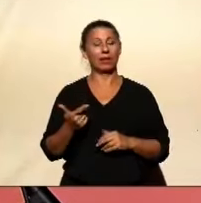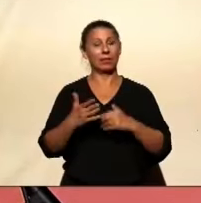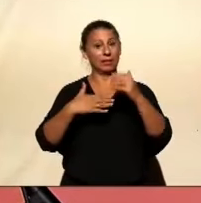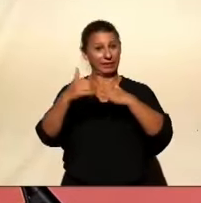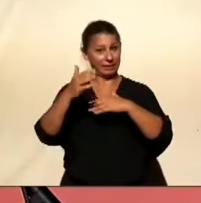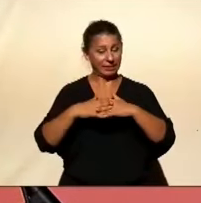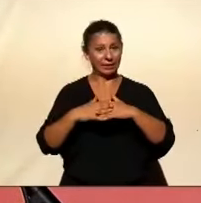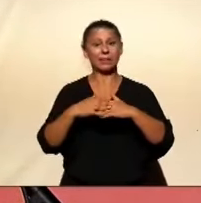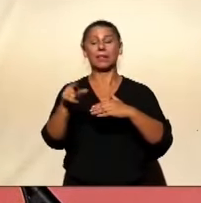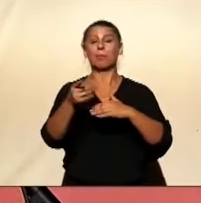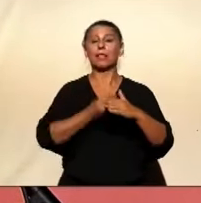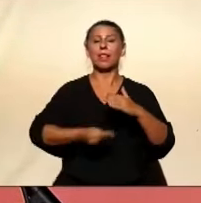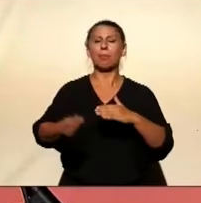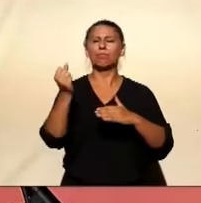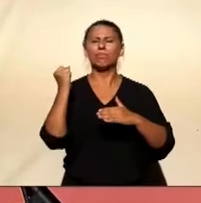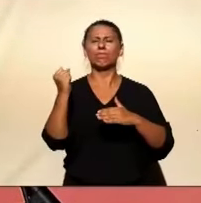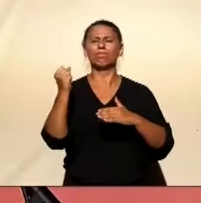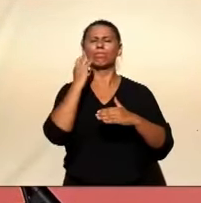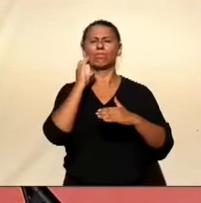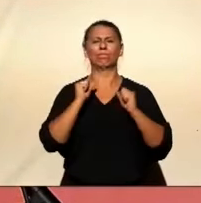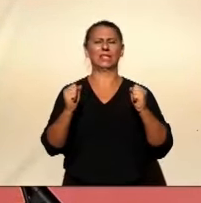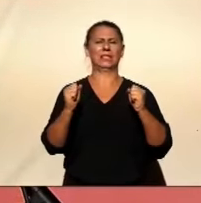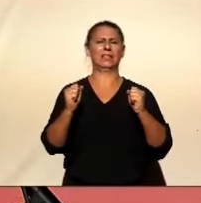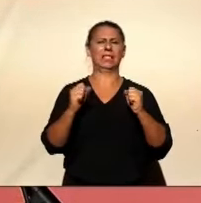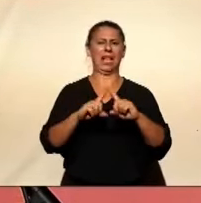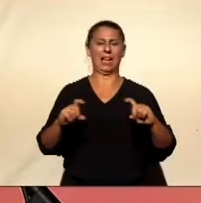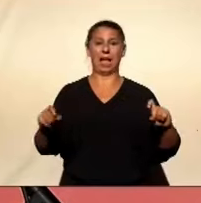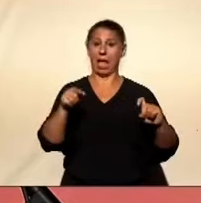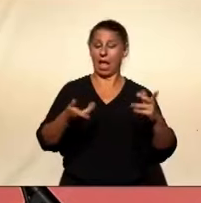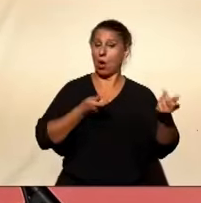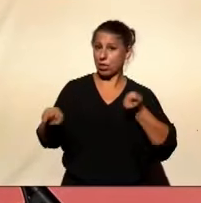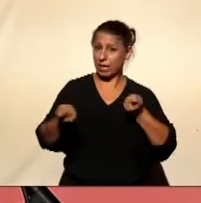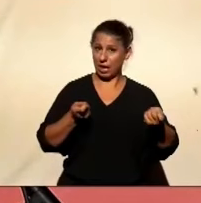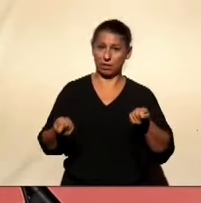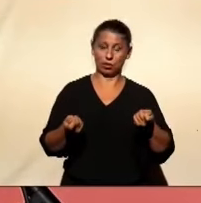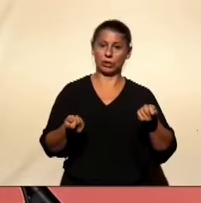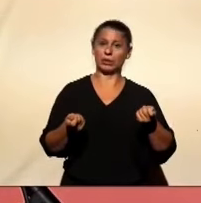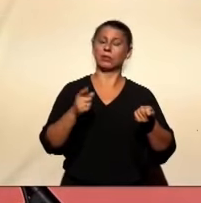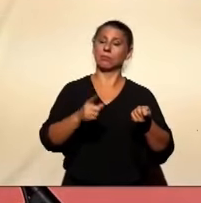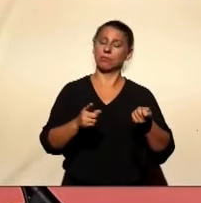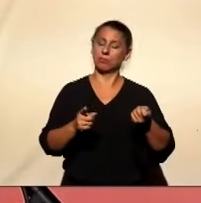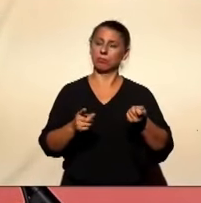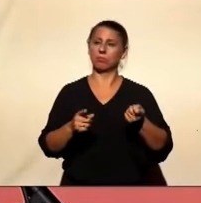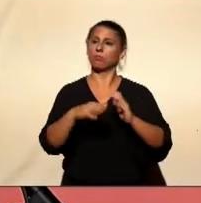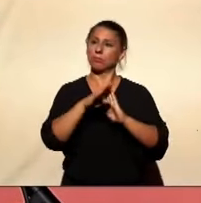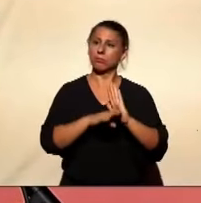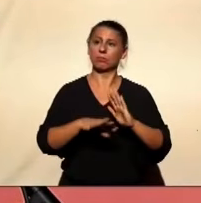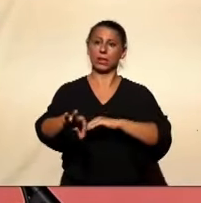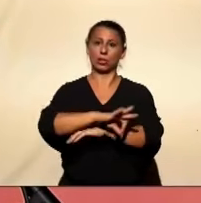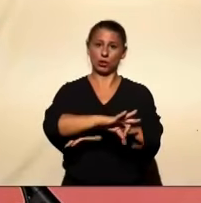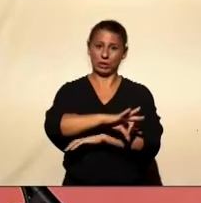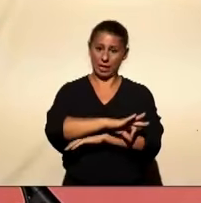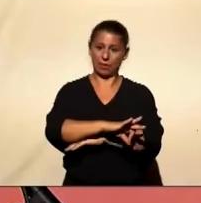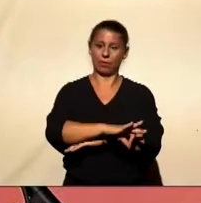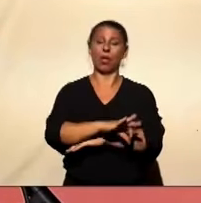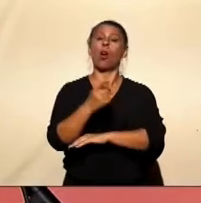οικοδομήθηκε με τα πιο γερά υλικά, αυτά της οργάνωσης, με τη μεθοδικότητα και το σχέδιο,